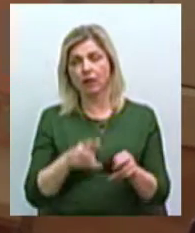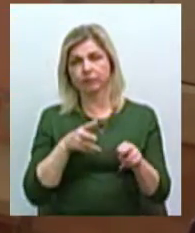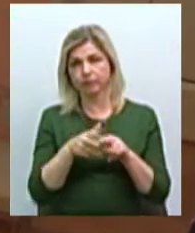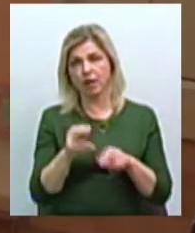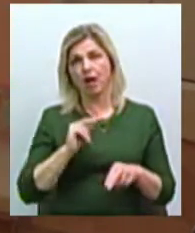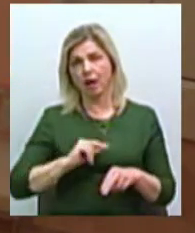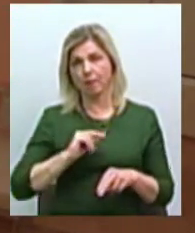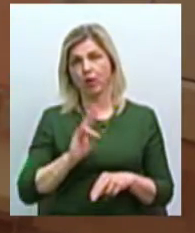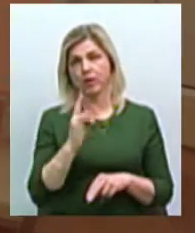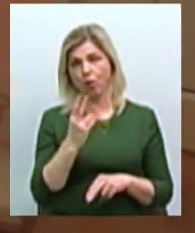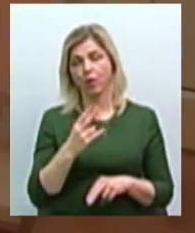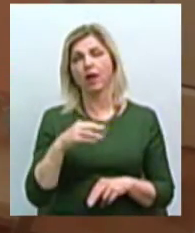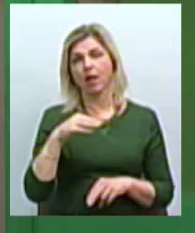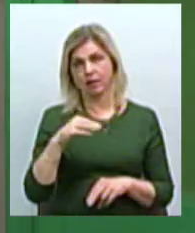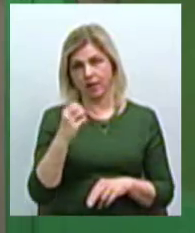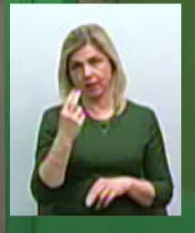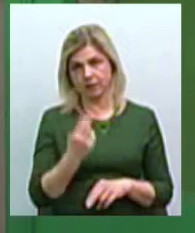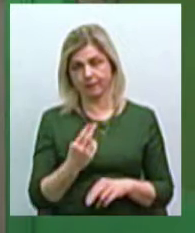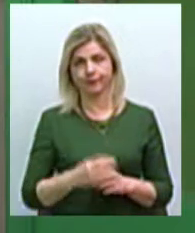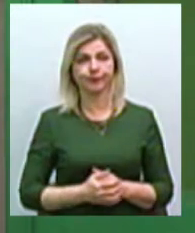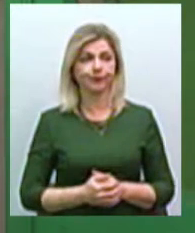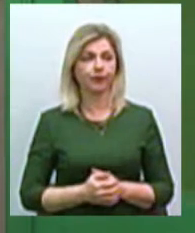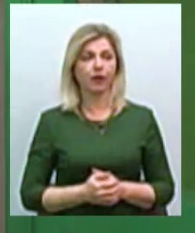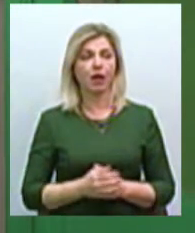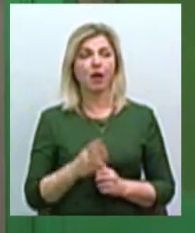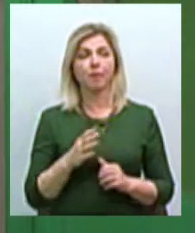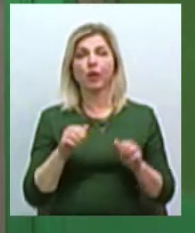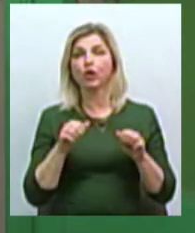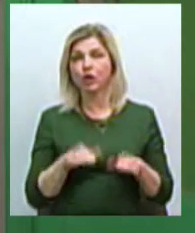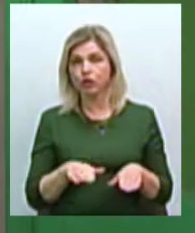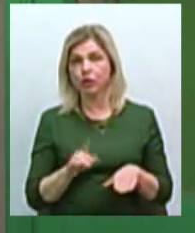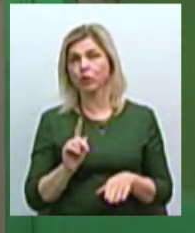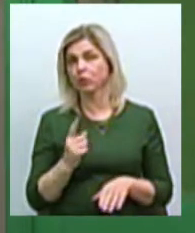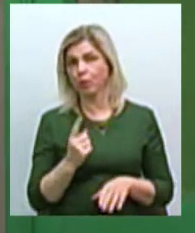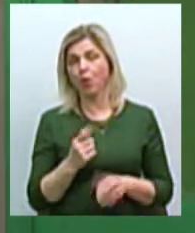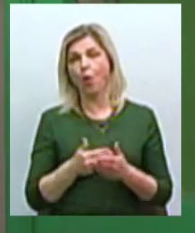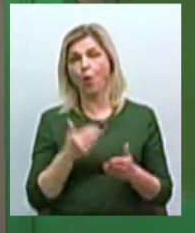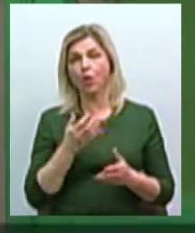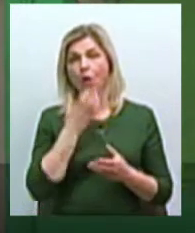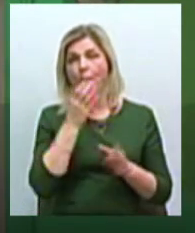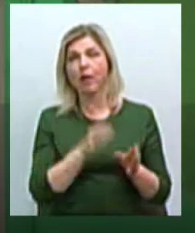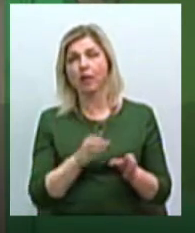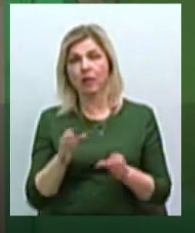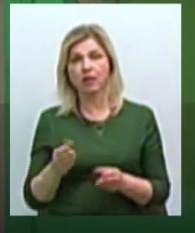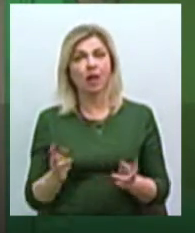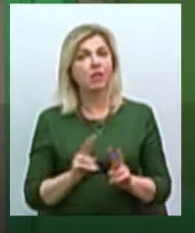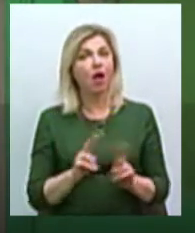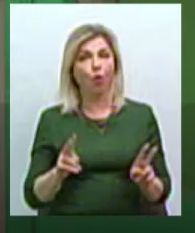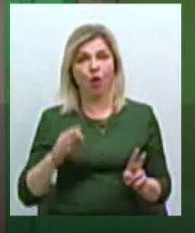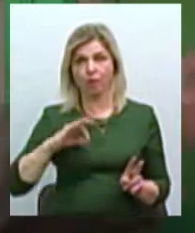співробітники «Миколаївоблтеплоенерго». Прийшло рішення, тому що від опалення ніякого ефекту не